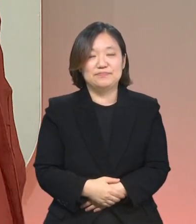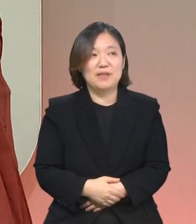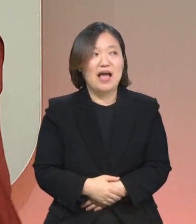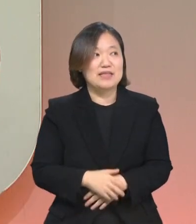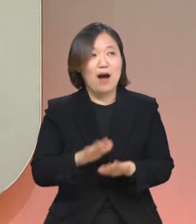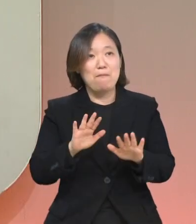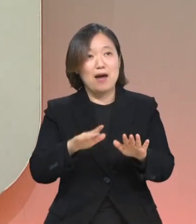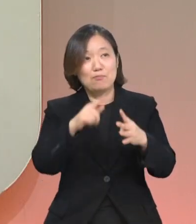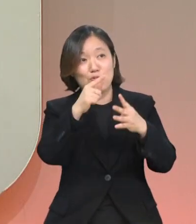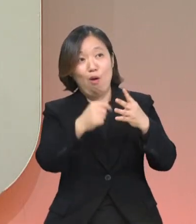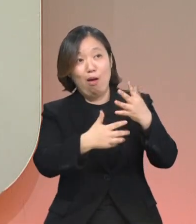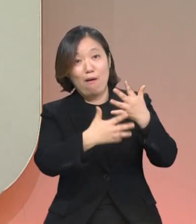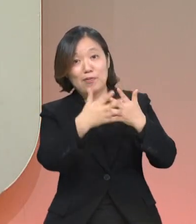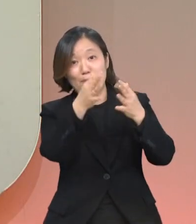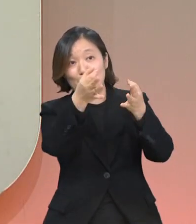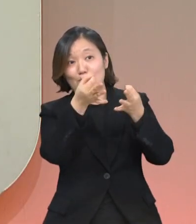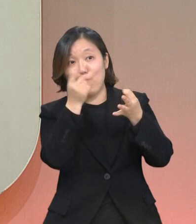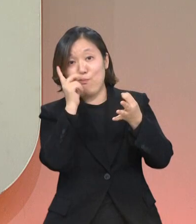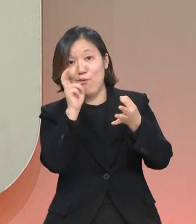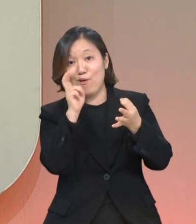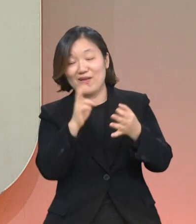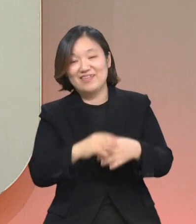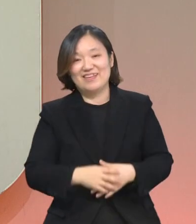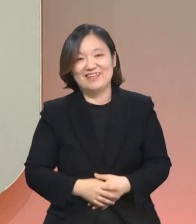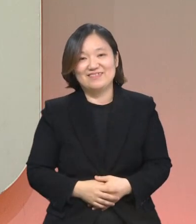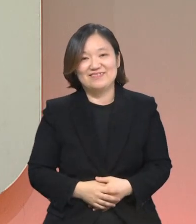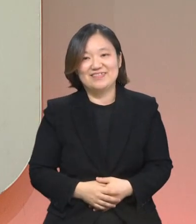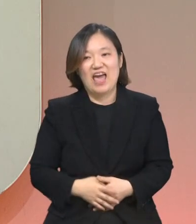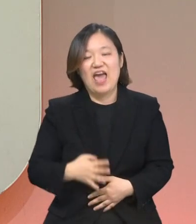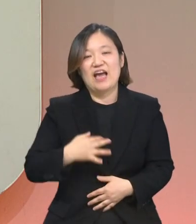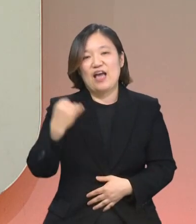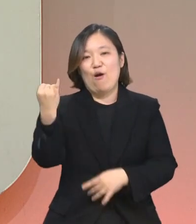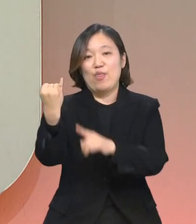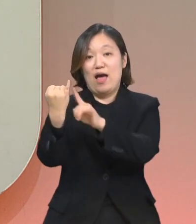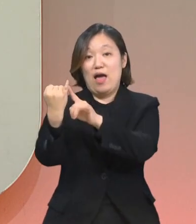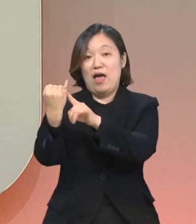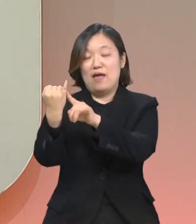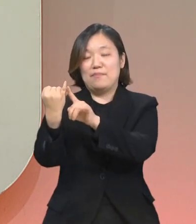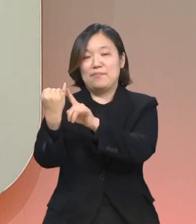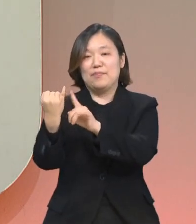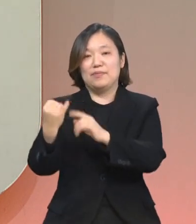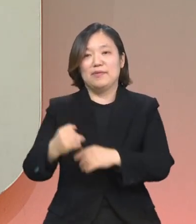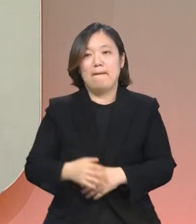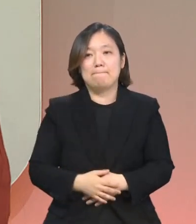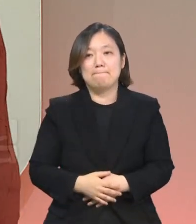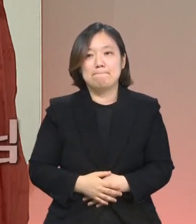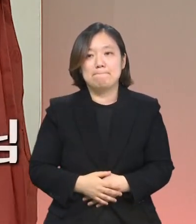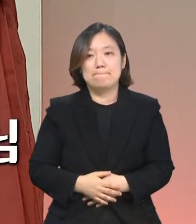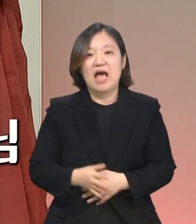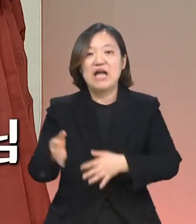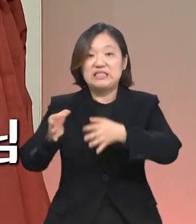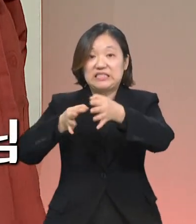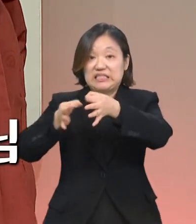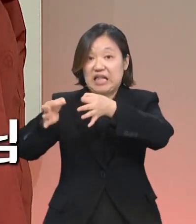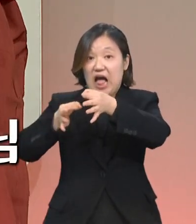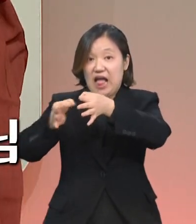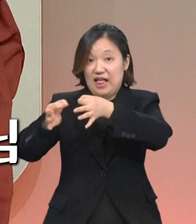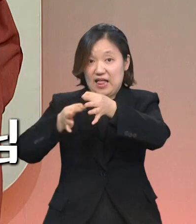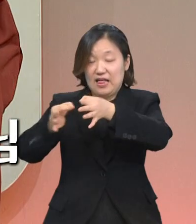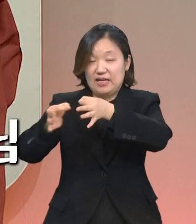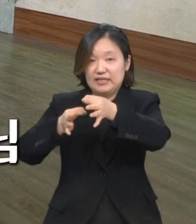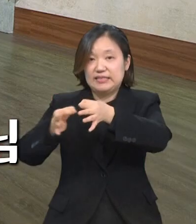지금이 영상을 보고 계실 수도 있어요 그 불자님께서 이렇게 식당을 운영하신대요